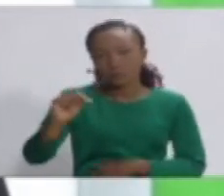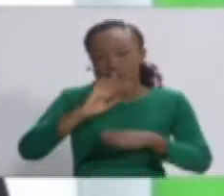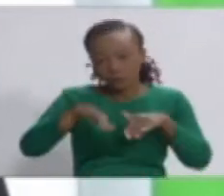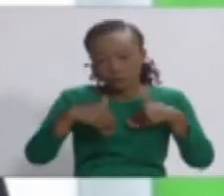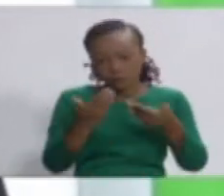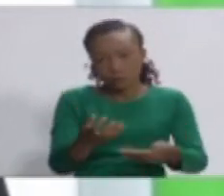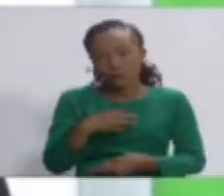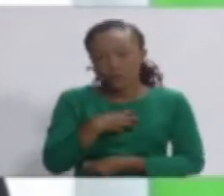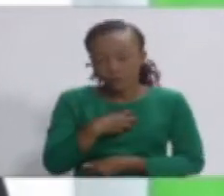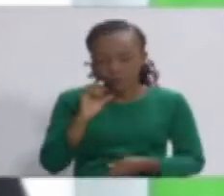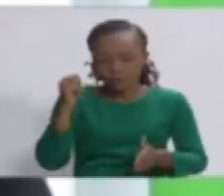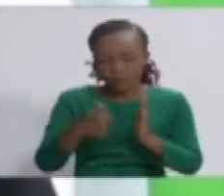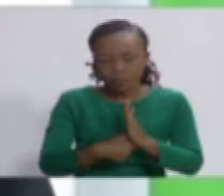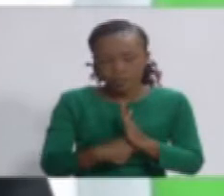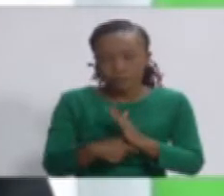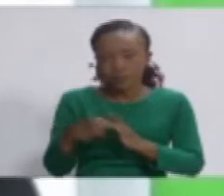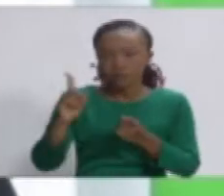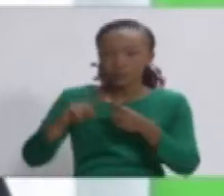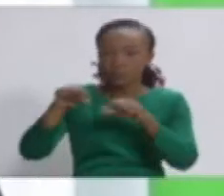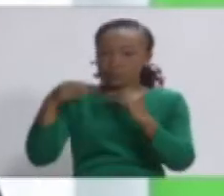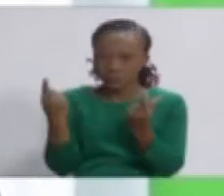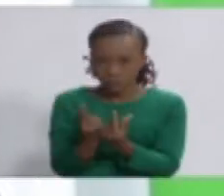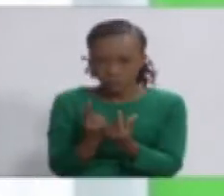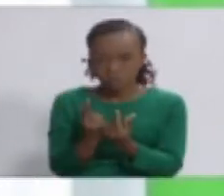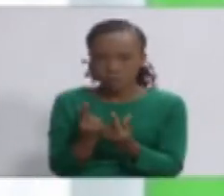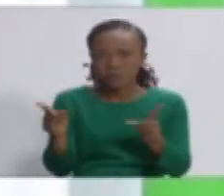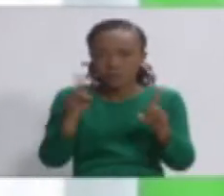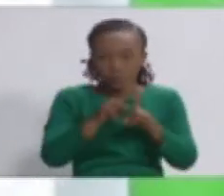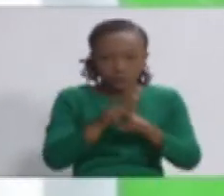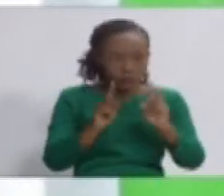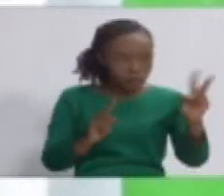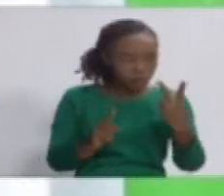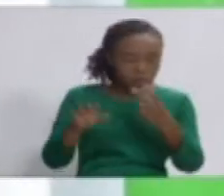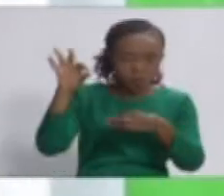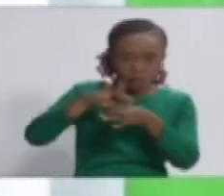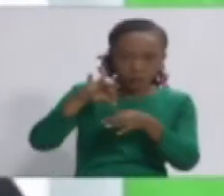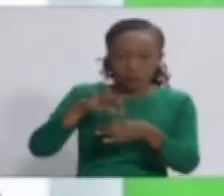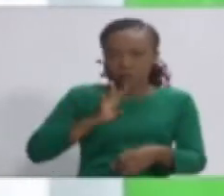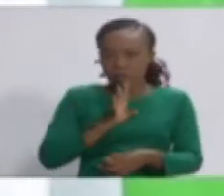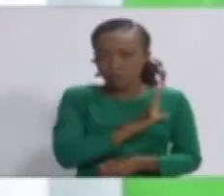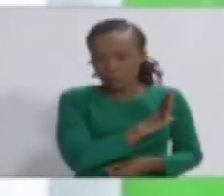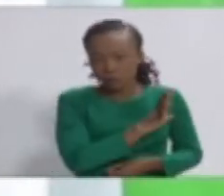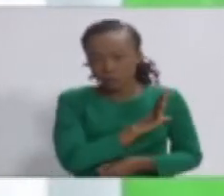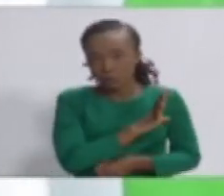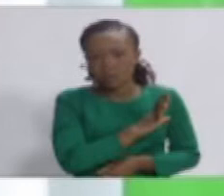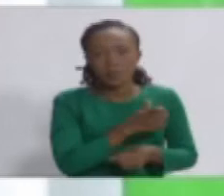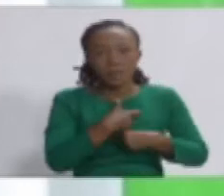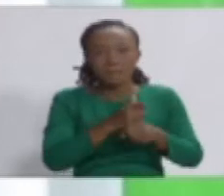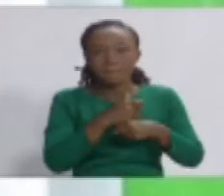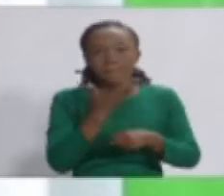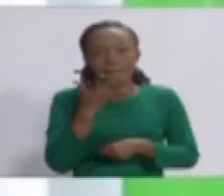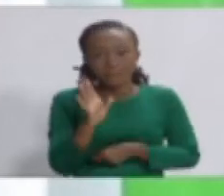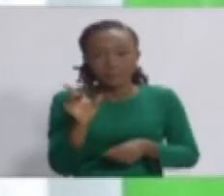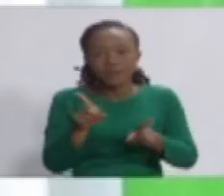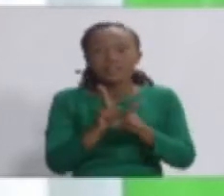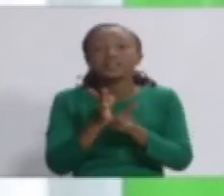resignation from the party. Two, the election board has now just been inaugurated, so they